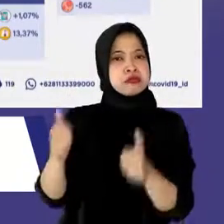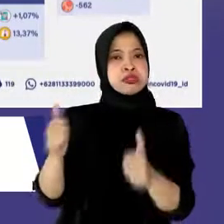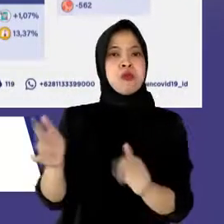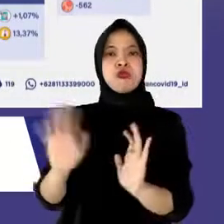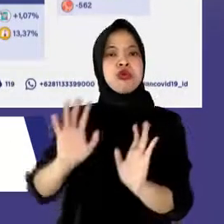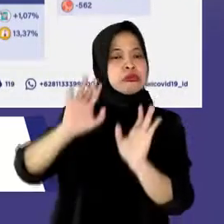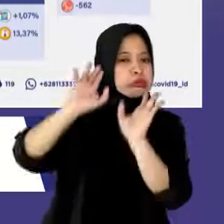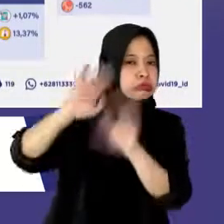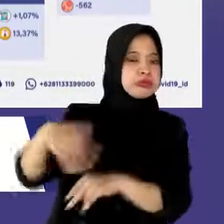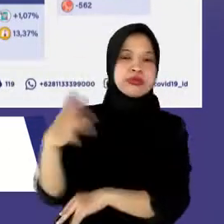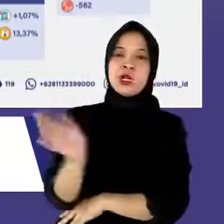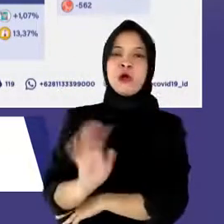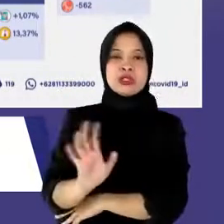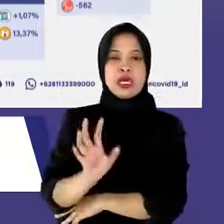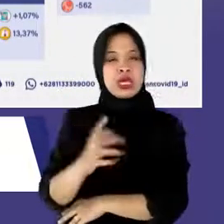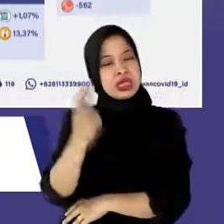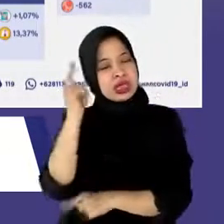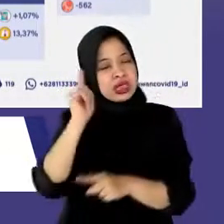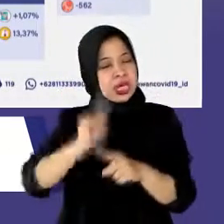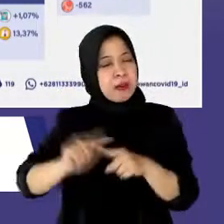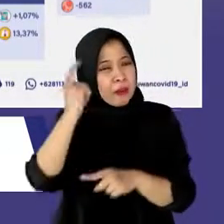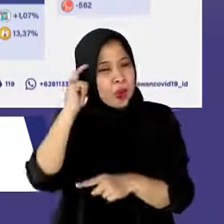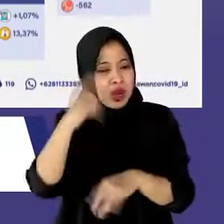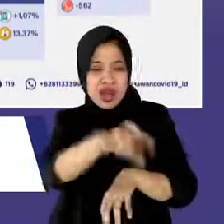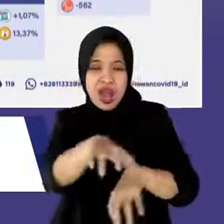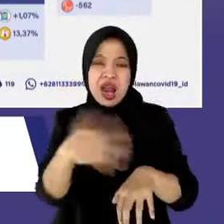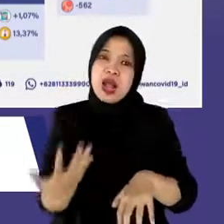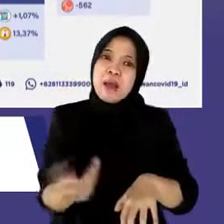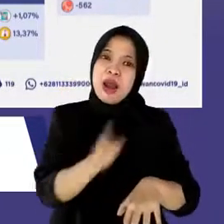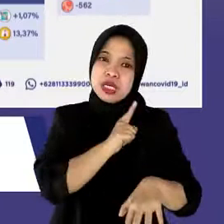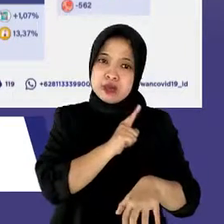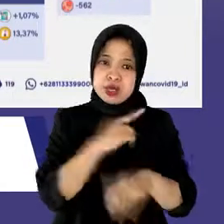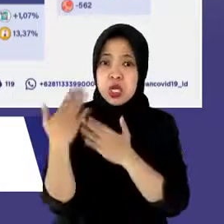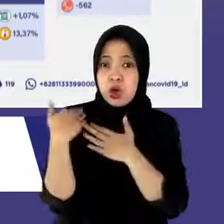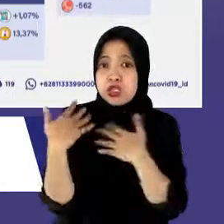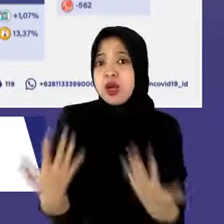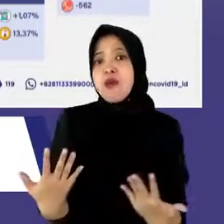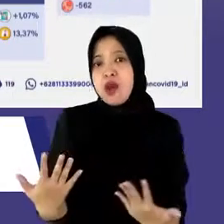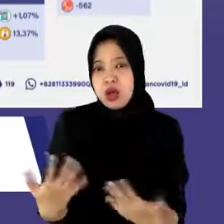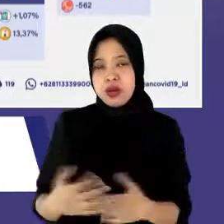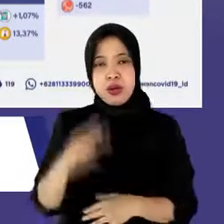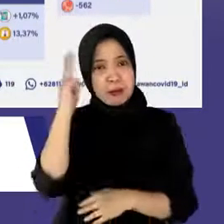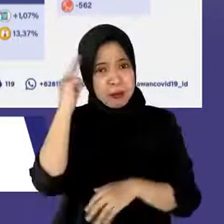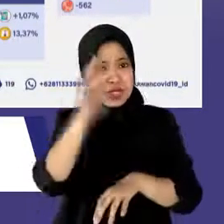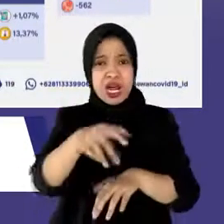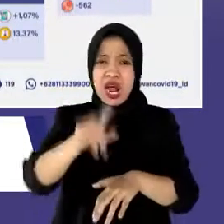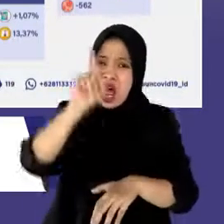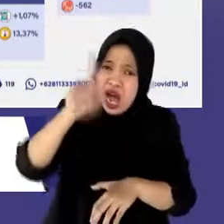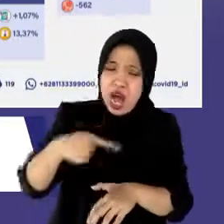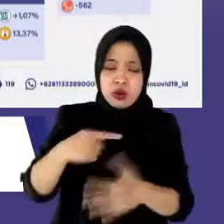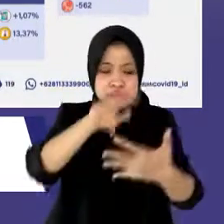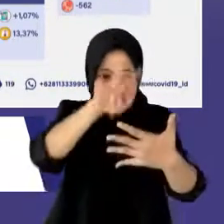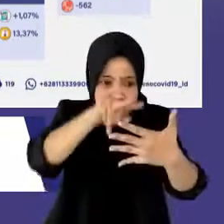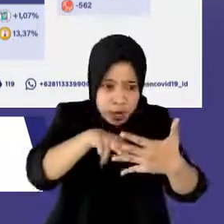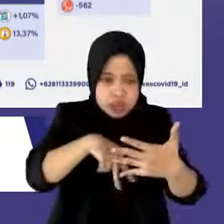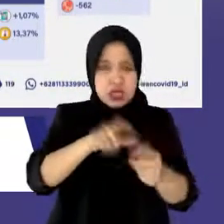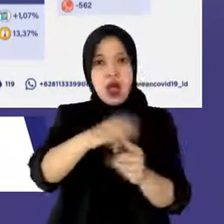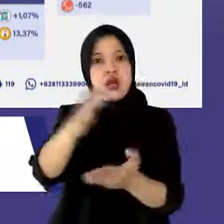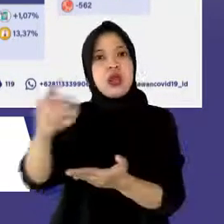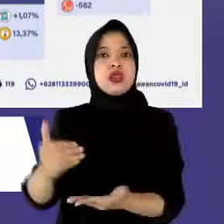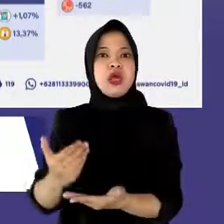lengah atas keadaan daerahnya masing-masing pemerintah daerah harus konsisten aktif membaca data